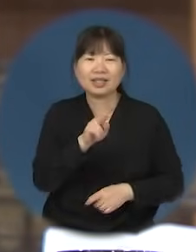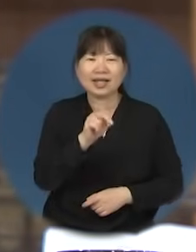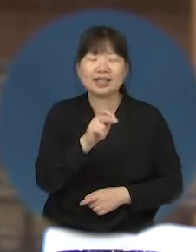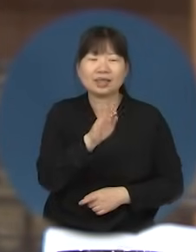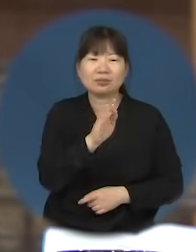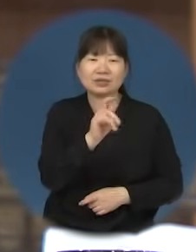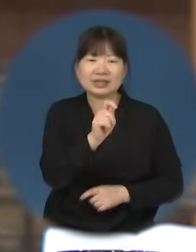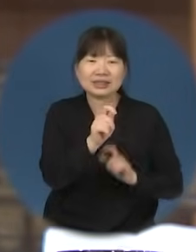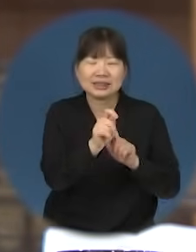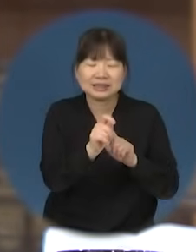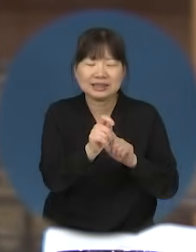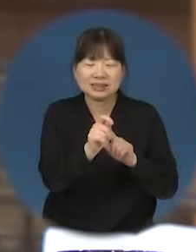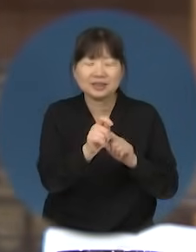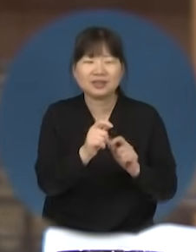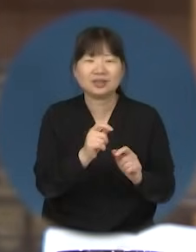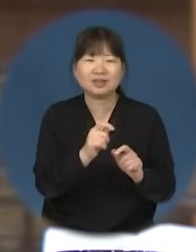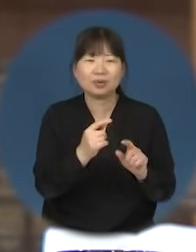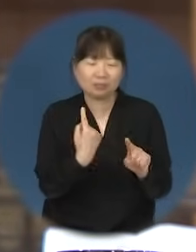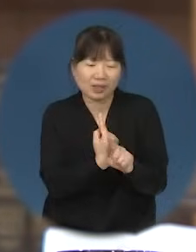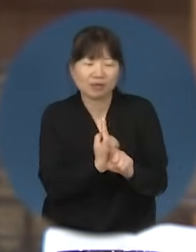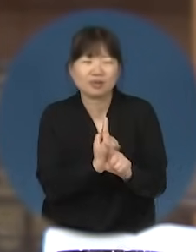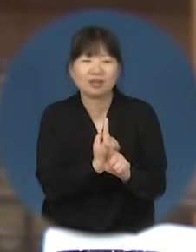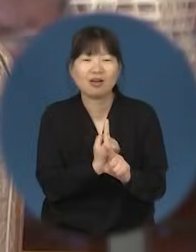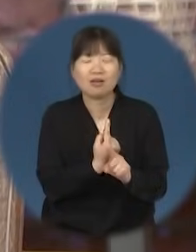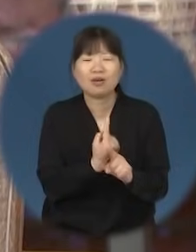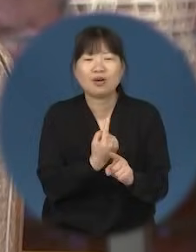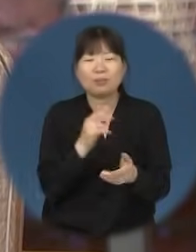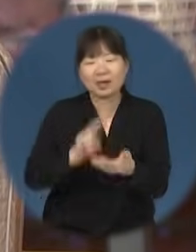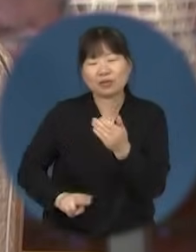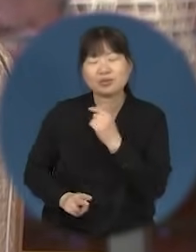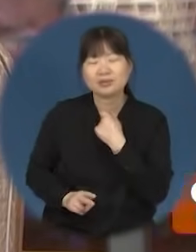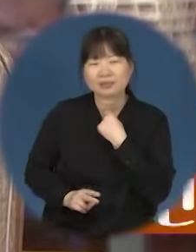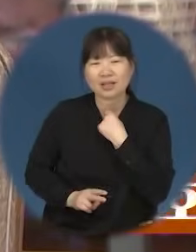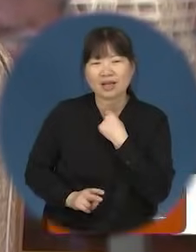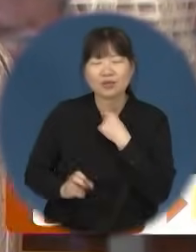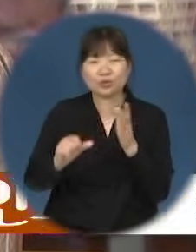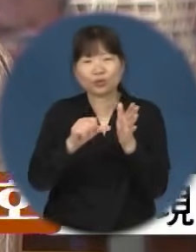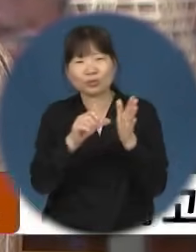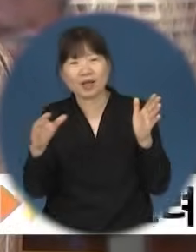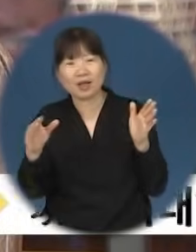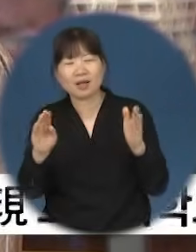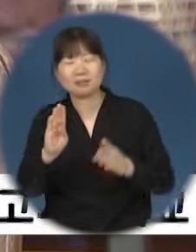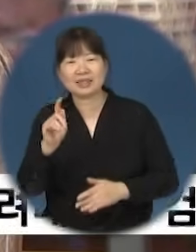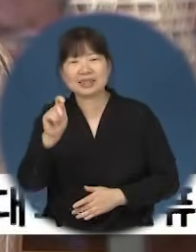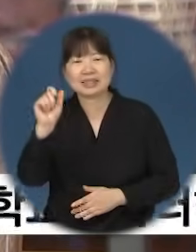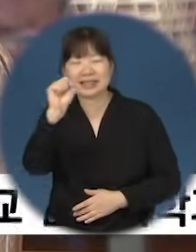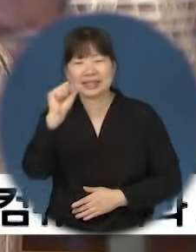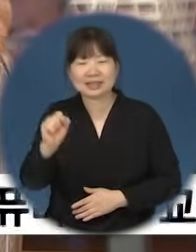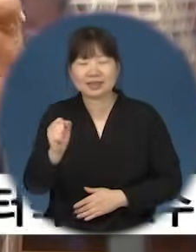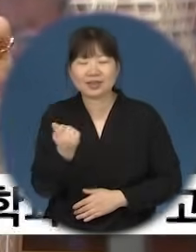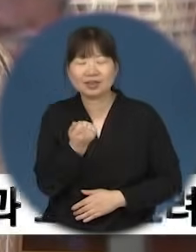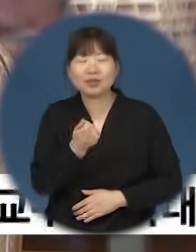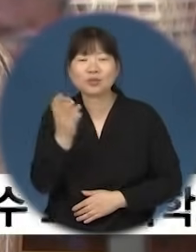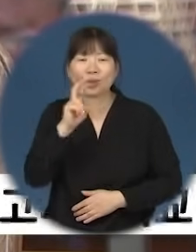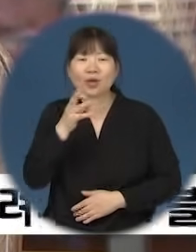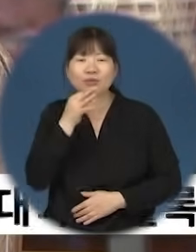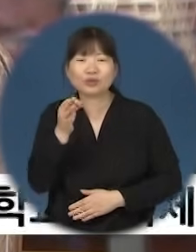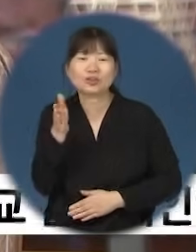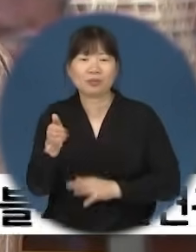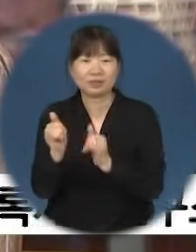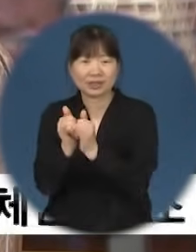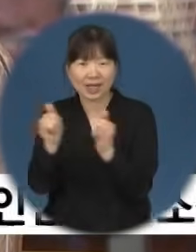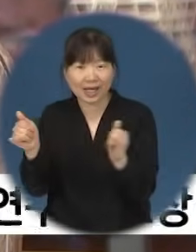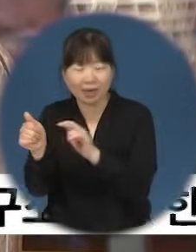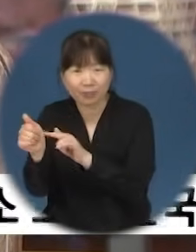정치하고 모금한다는 거 아닙니까? 그러니까요. 그런 시대가 오고 또 유명한 뭐 BTS나 여러 가수들도